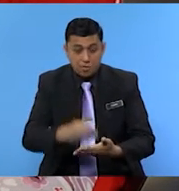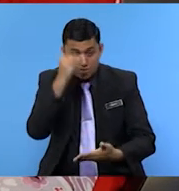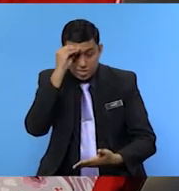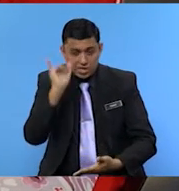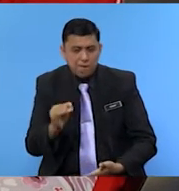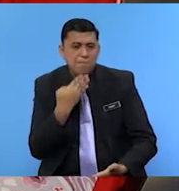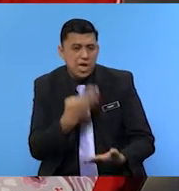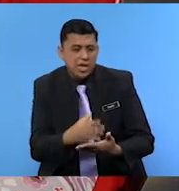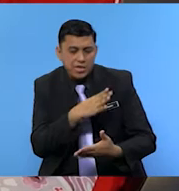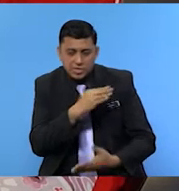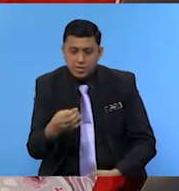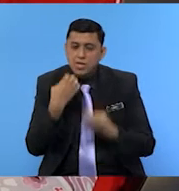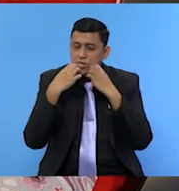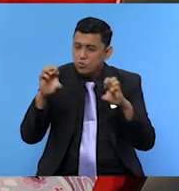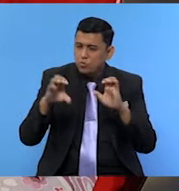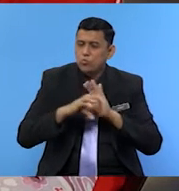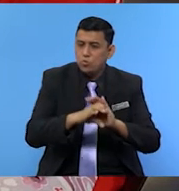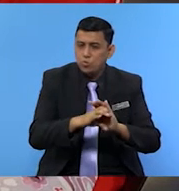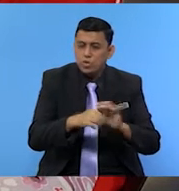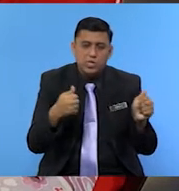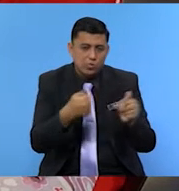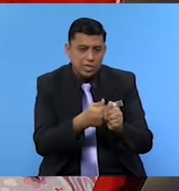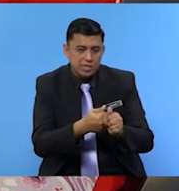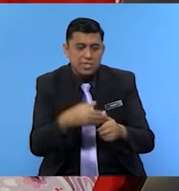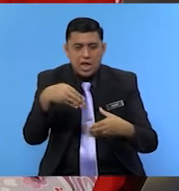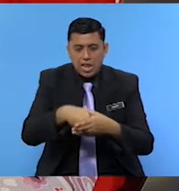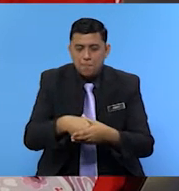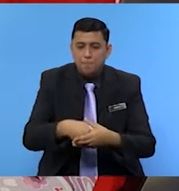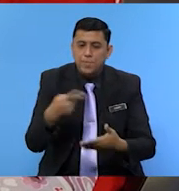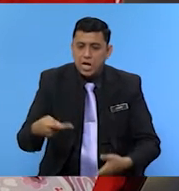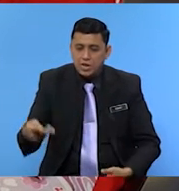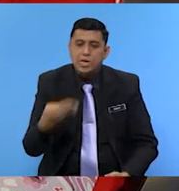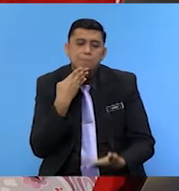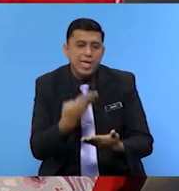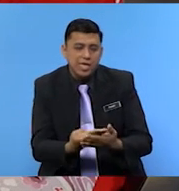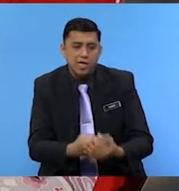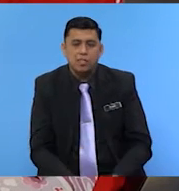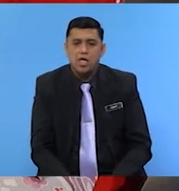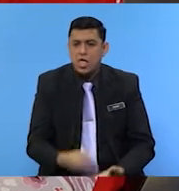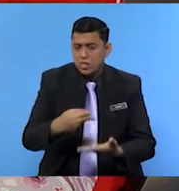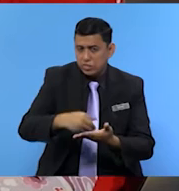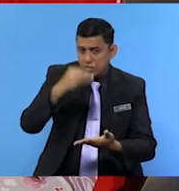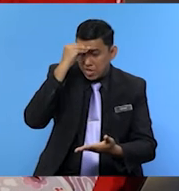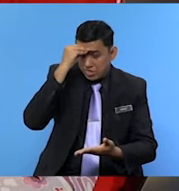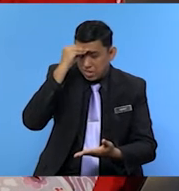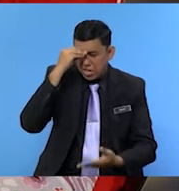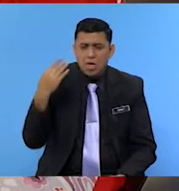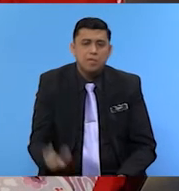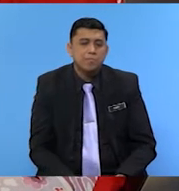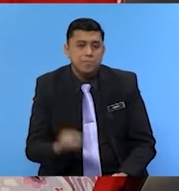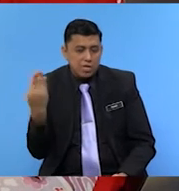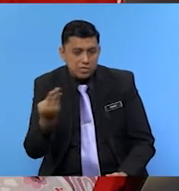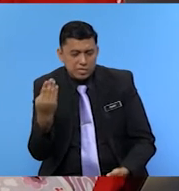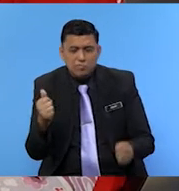yang baik dan cemerlang sentiasa menjadi contoh dan ikutan dalam hal-hal kebaikan dan kecemerlangan. Oleh itu, belajarlah secara konsisten